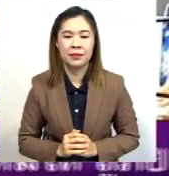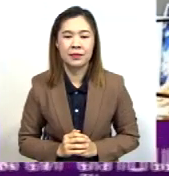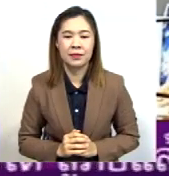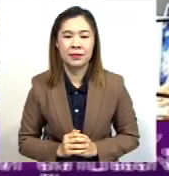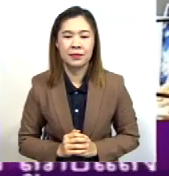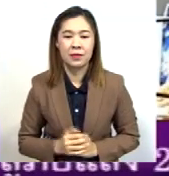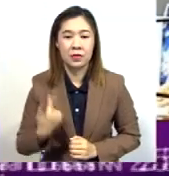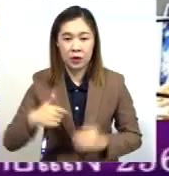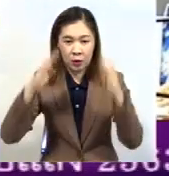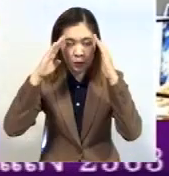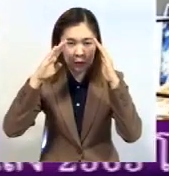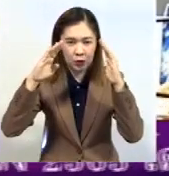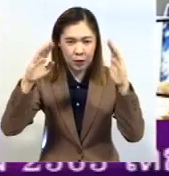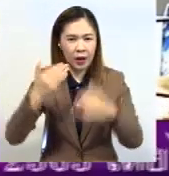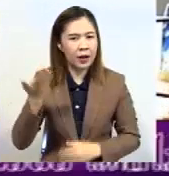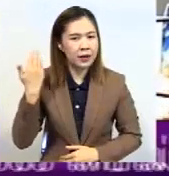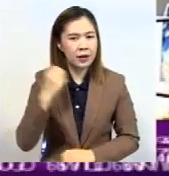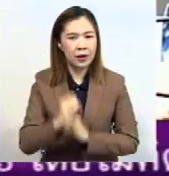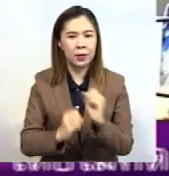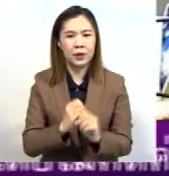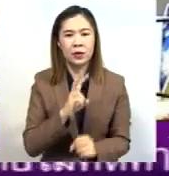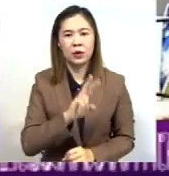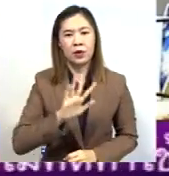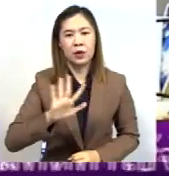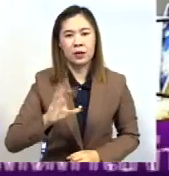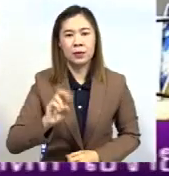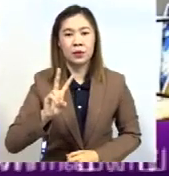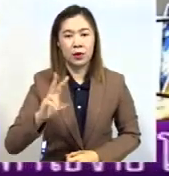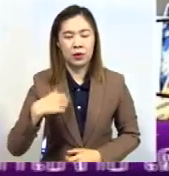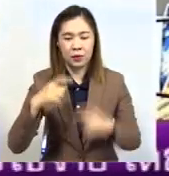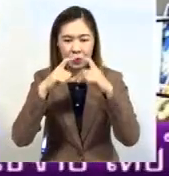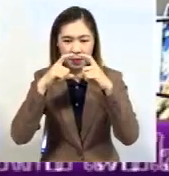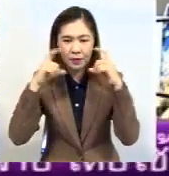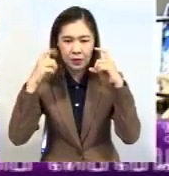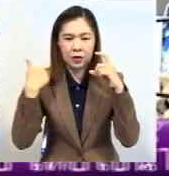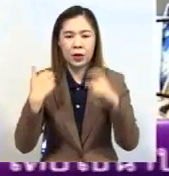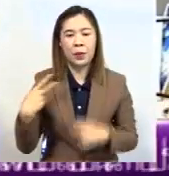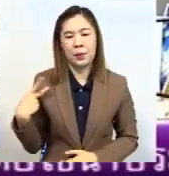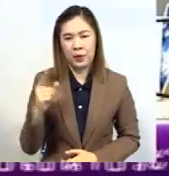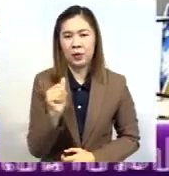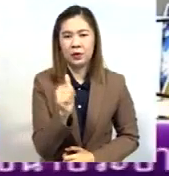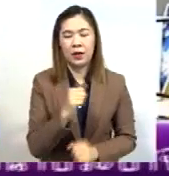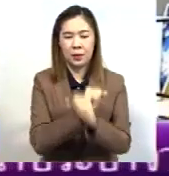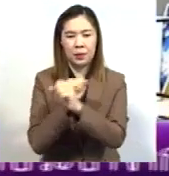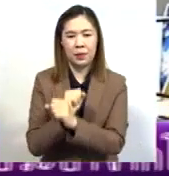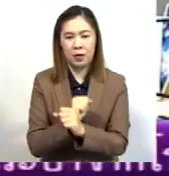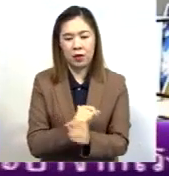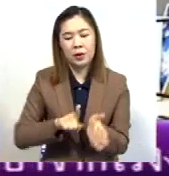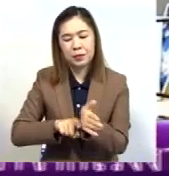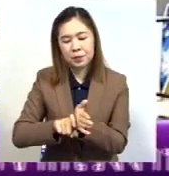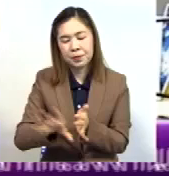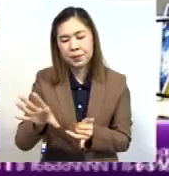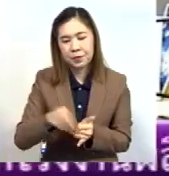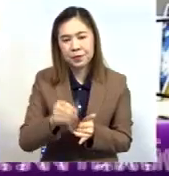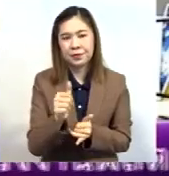ราเคยมีประสบการณ์ตอนปี2552นะครับตอนแค่ใหญ่ใส่เป็นใหม่ซึ่งก็ใช้ประโยชน์ได้ดีก็คือป้องกันการติดเชื้อที่